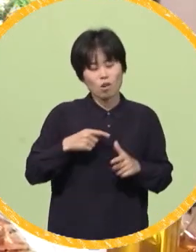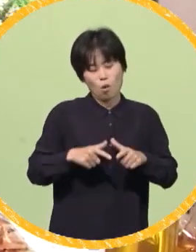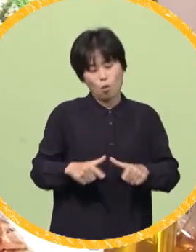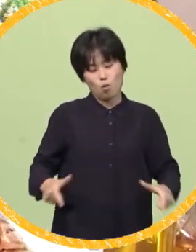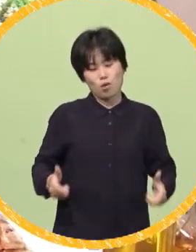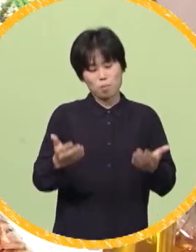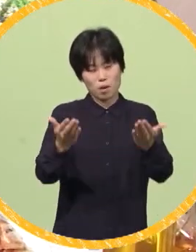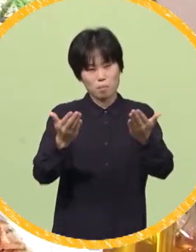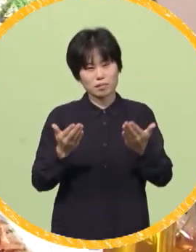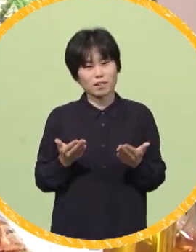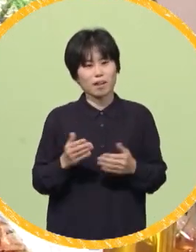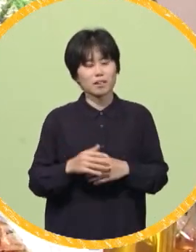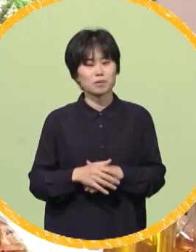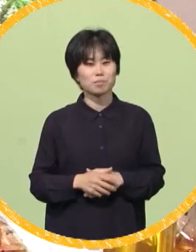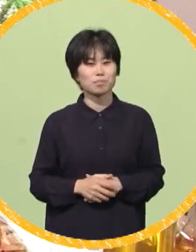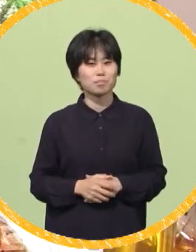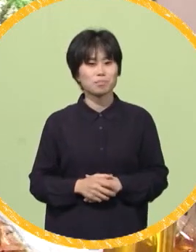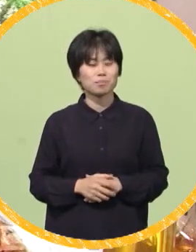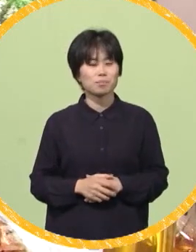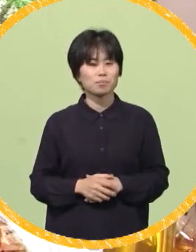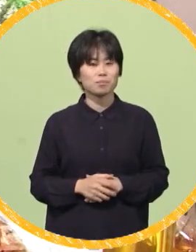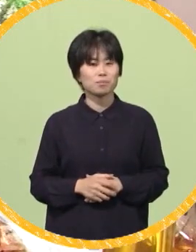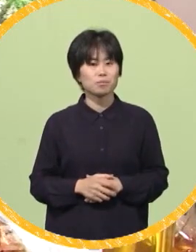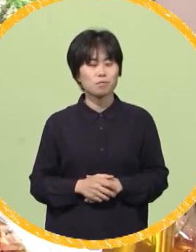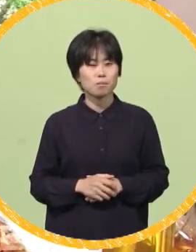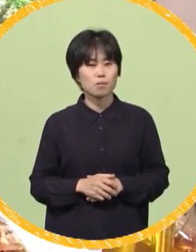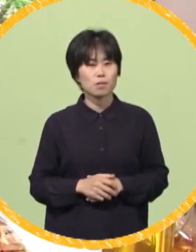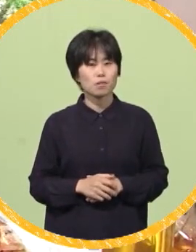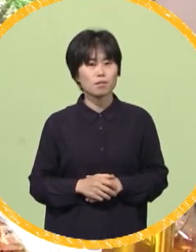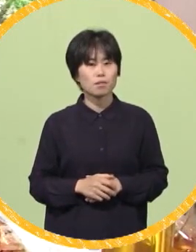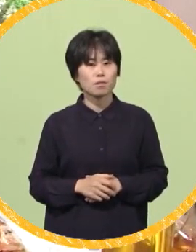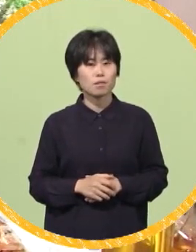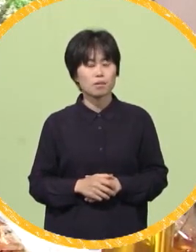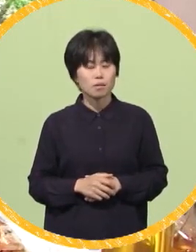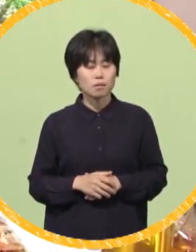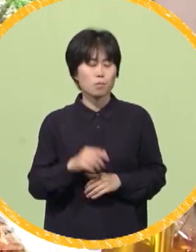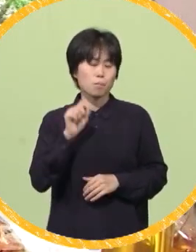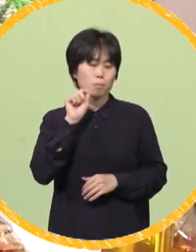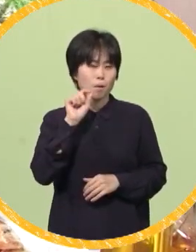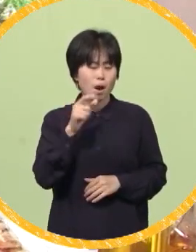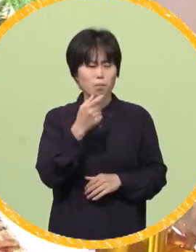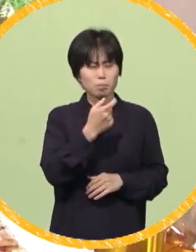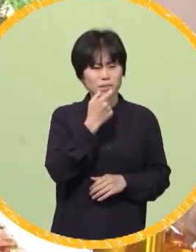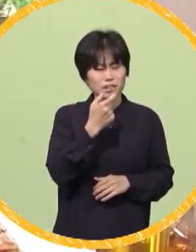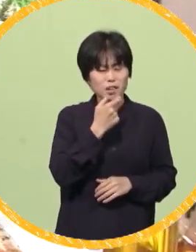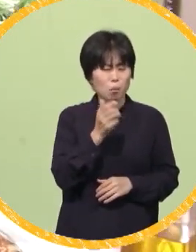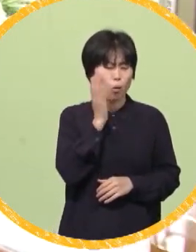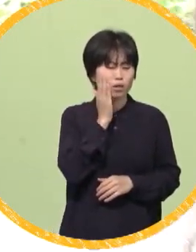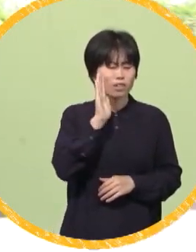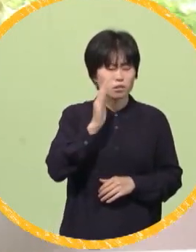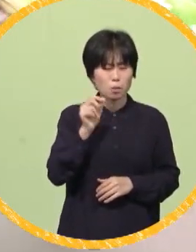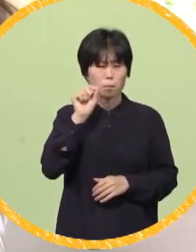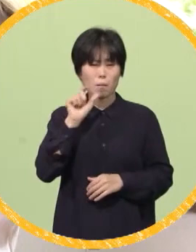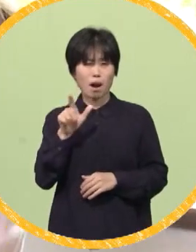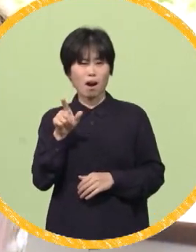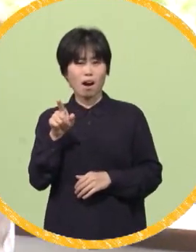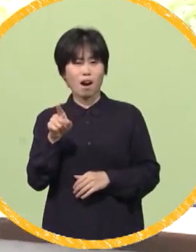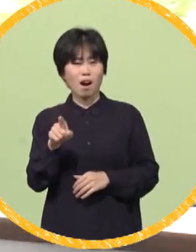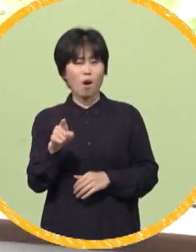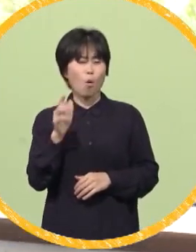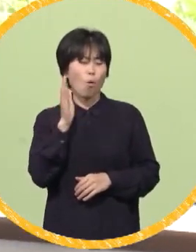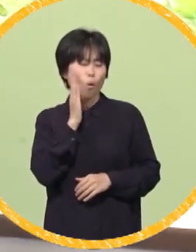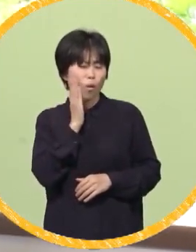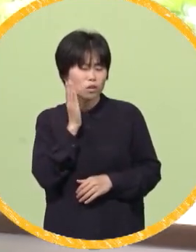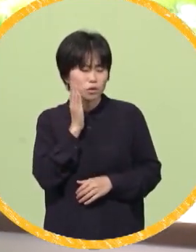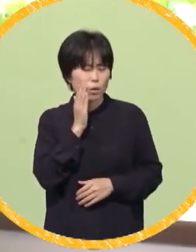勇気をもらいました。で、パンも本当に、 あ、そうですね、 ピッツァももちろん美味しいですけど、パンも本当にね、美味しそ